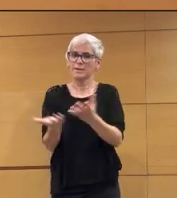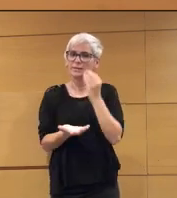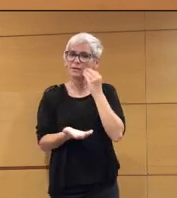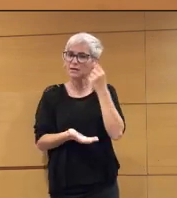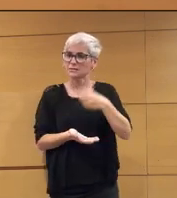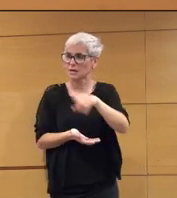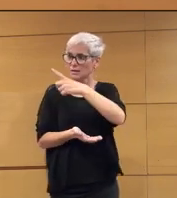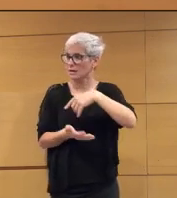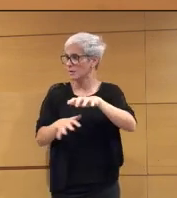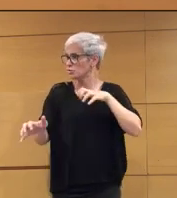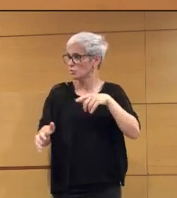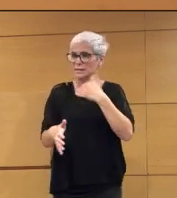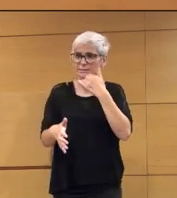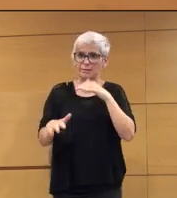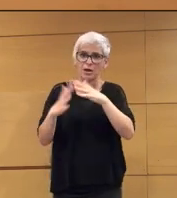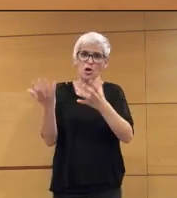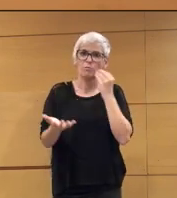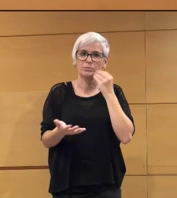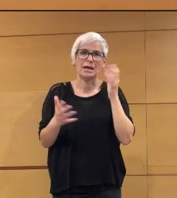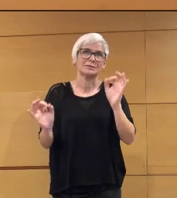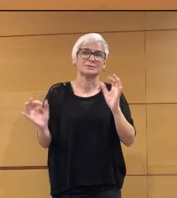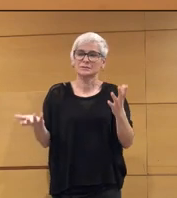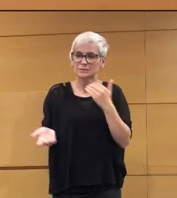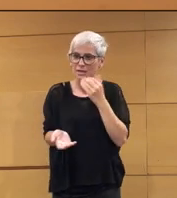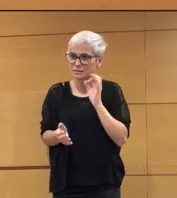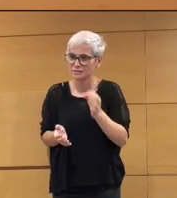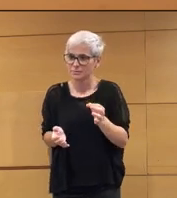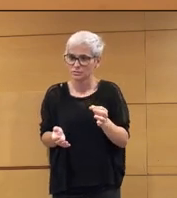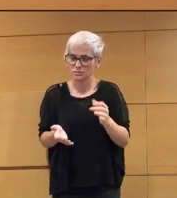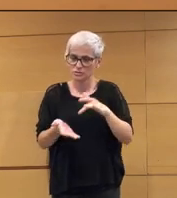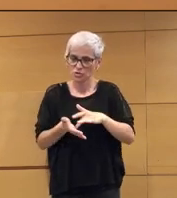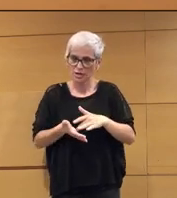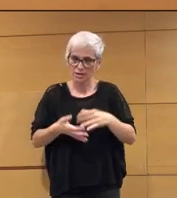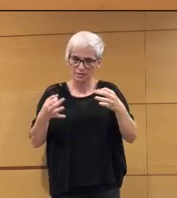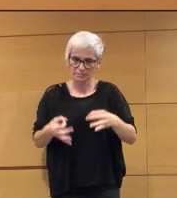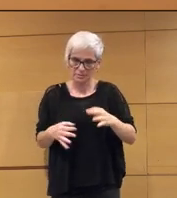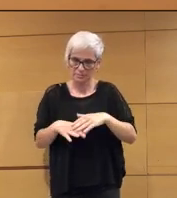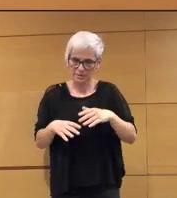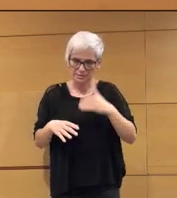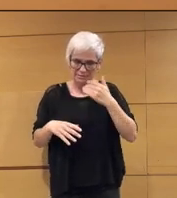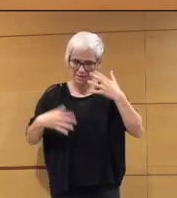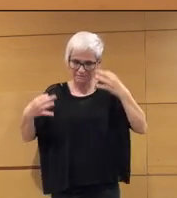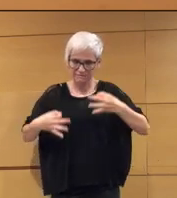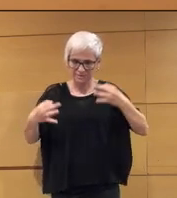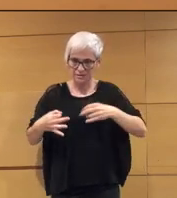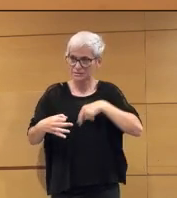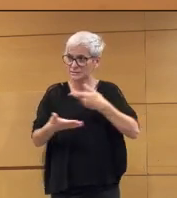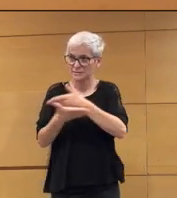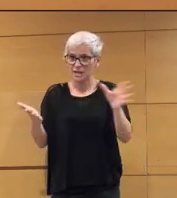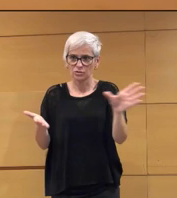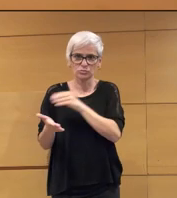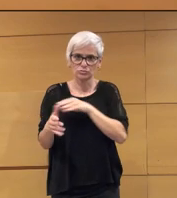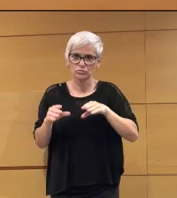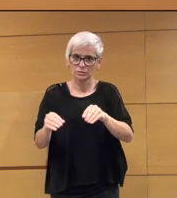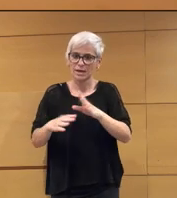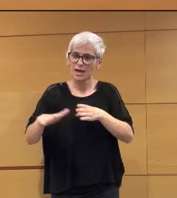de vosaltres dieu, ui, el metavers, que és lluny, això, vés a saber. Però nosaltres ja hi hem de ser, perquè el dia que això sigui una realitat generalitzada,